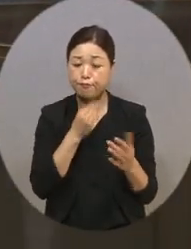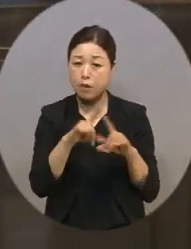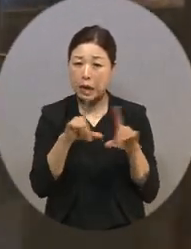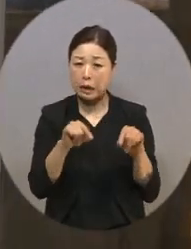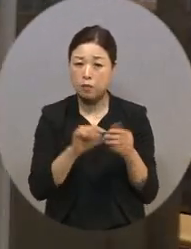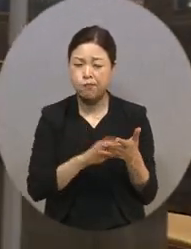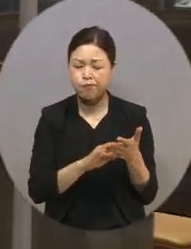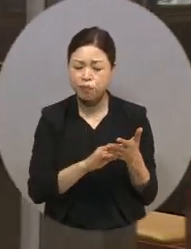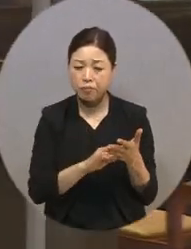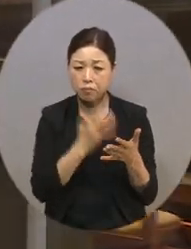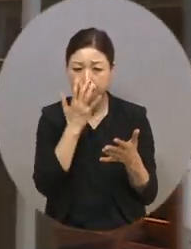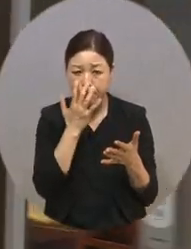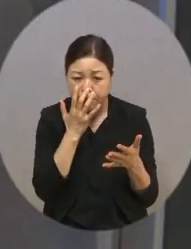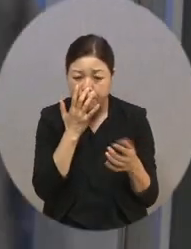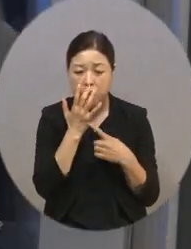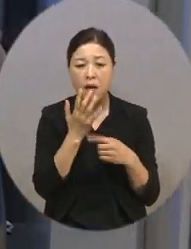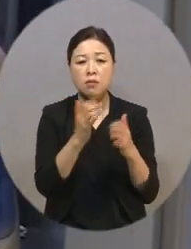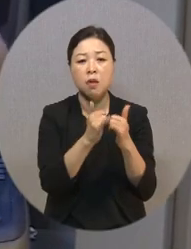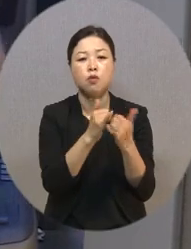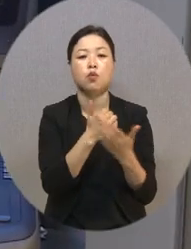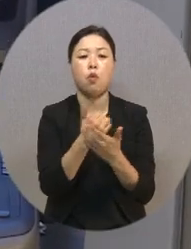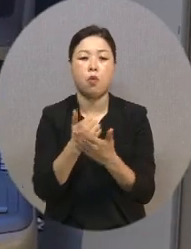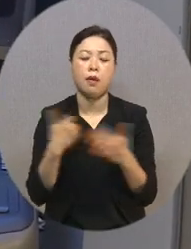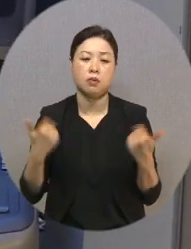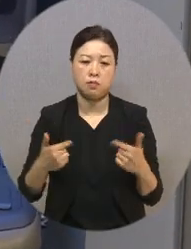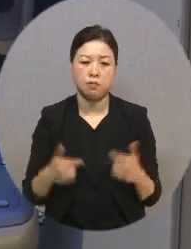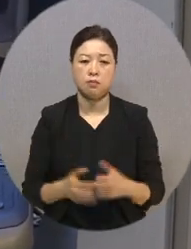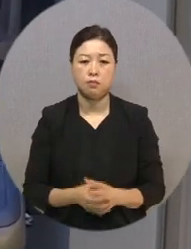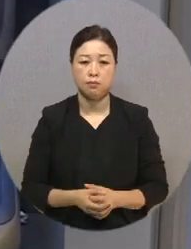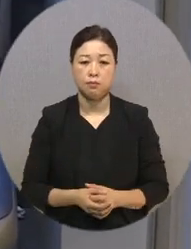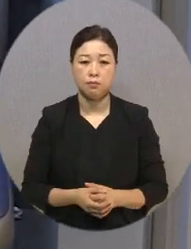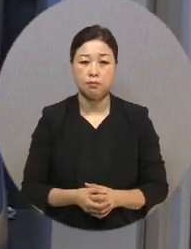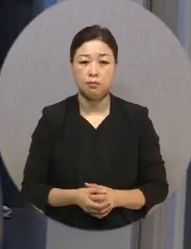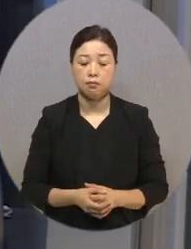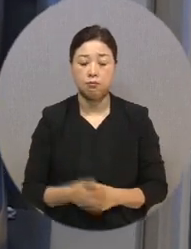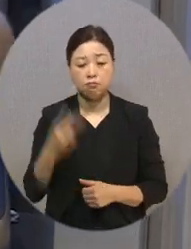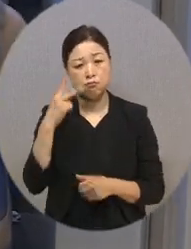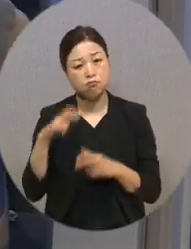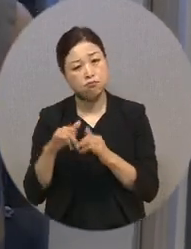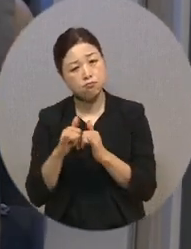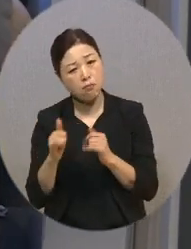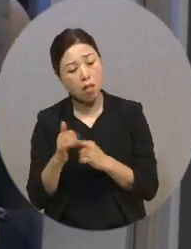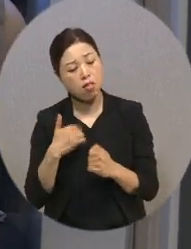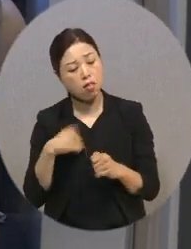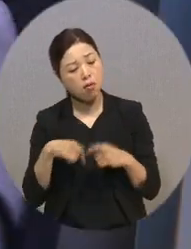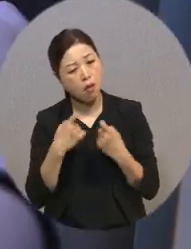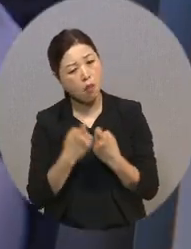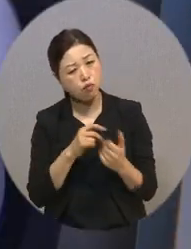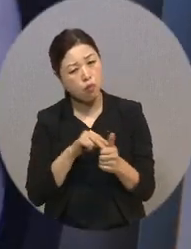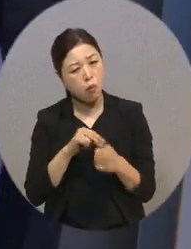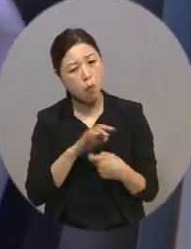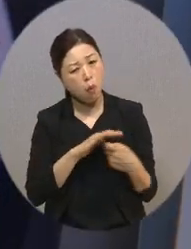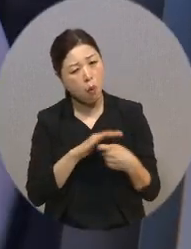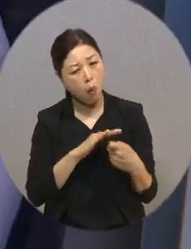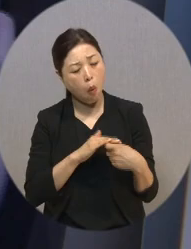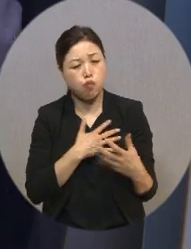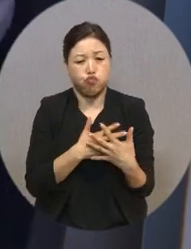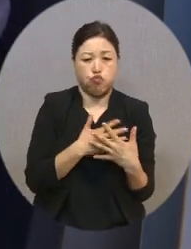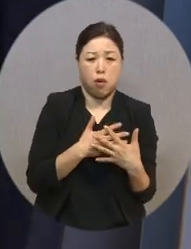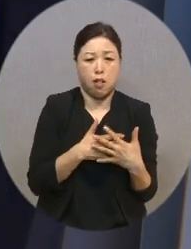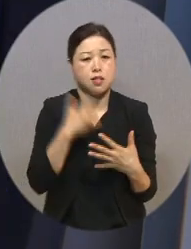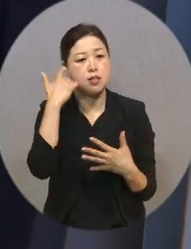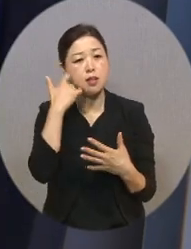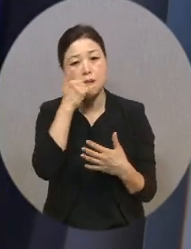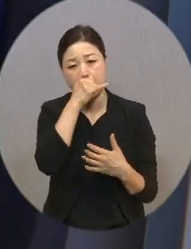읽을 수 없어 타인의 도움을 받아야 합니다이 때문에 시각 장애인들은 개인 정보 유출이라는 불안감 속에